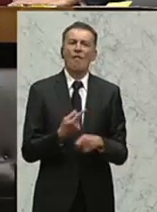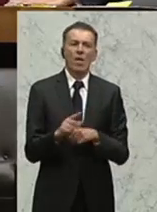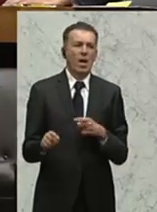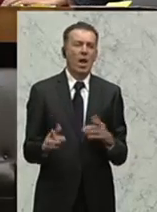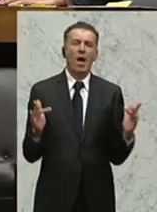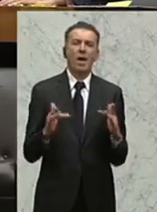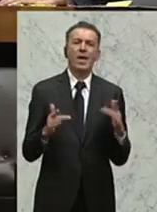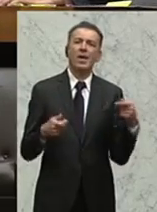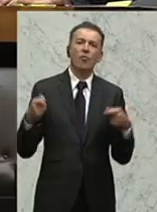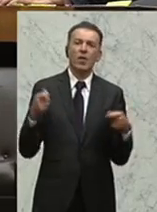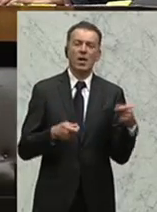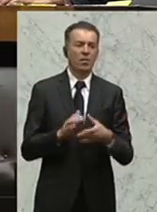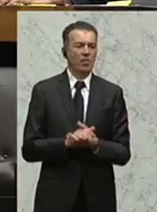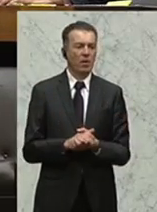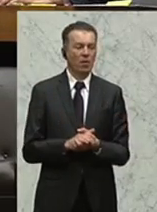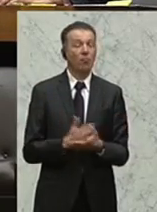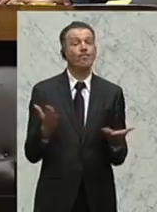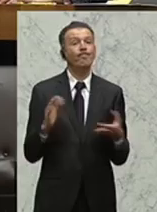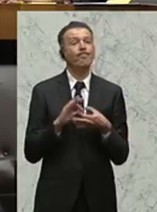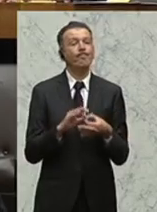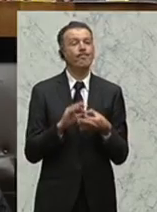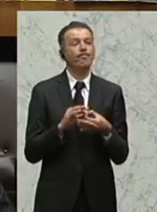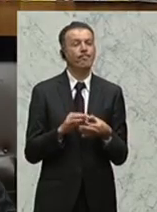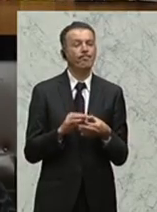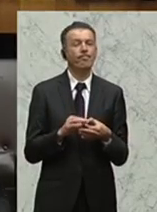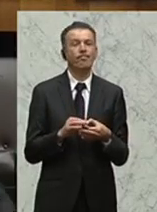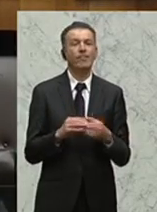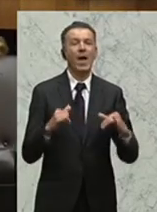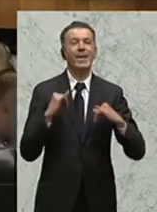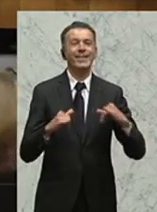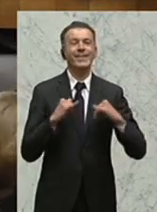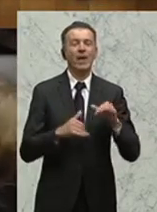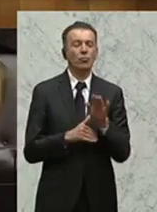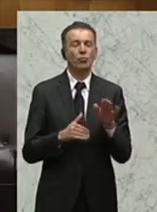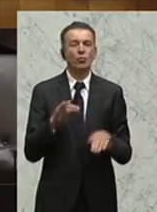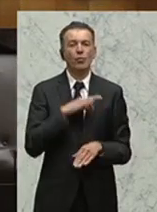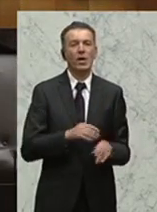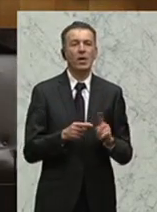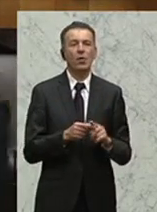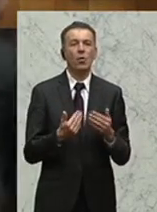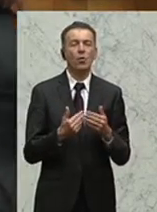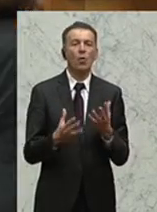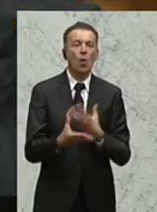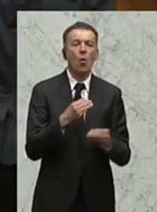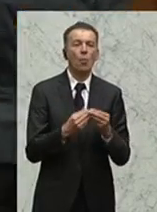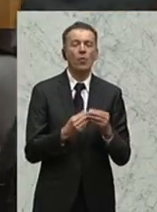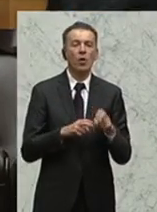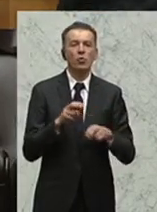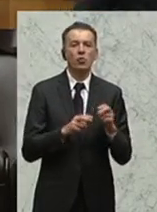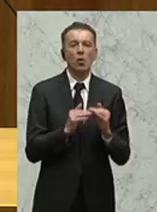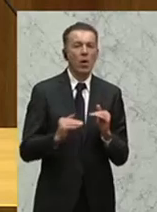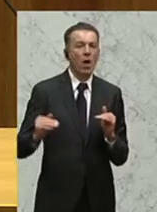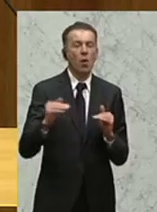der Gegenfinanzierung und hier bezog er sich auf die Registrierkassenpflicht und die Mehrwertsteuererhöhung im Tourismusbereich.